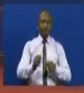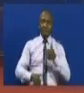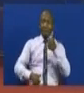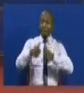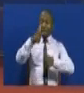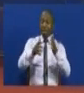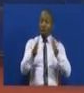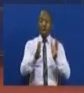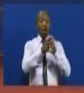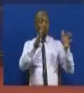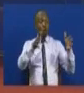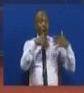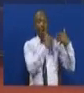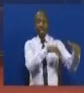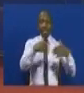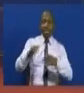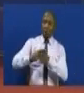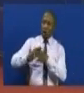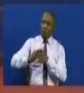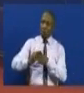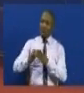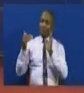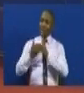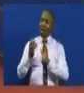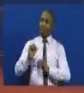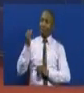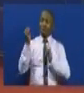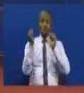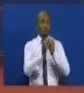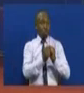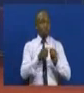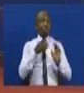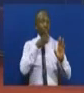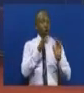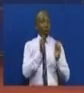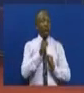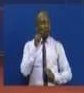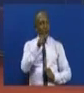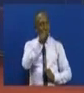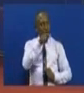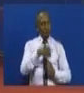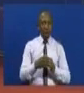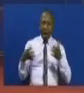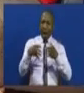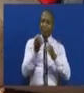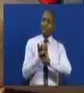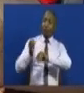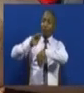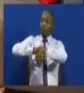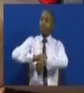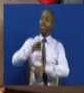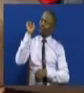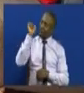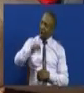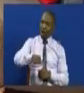hapa. Akasema inatumika hadi zaidi ya milioni 10 kwa ajili ya mambo yale. Kamati ya ufundi. Si mchezo.